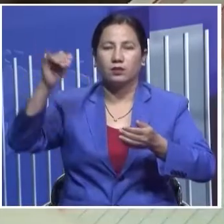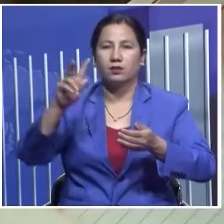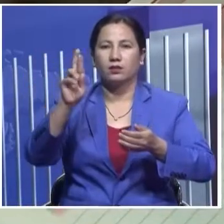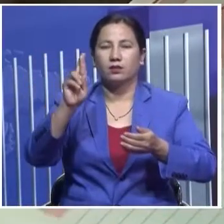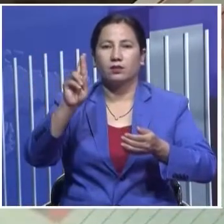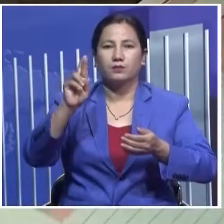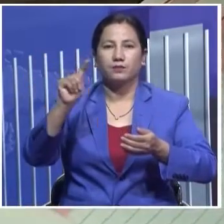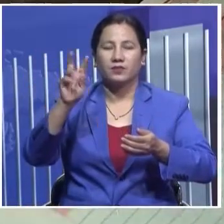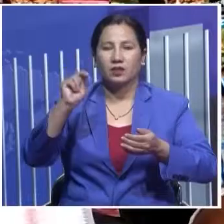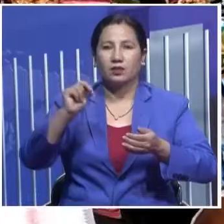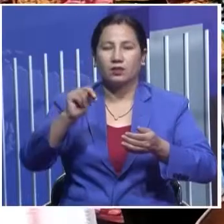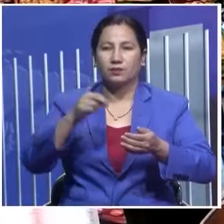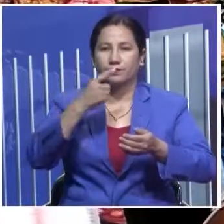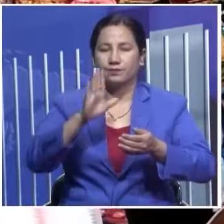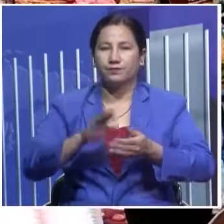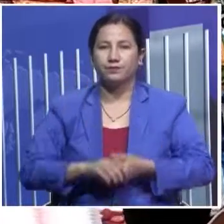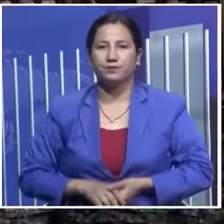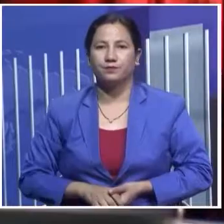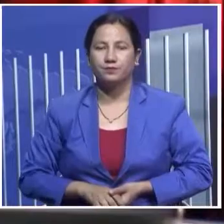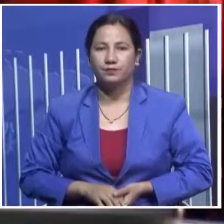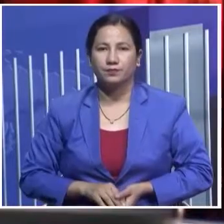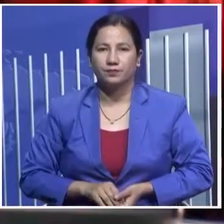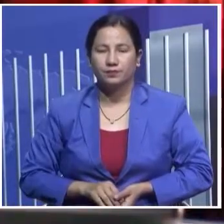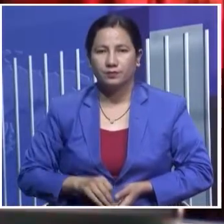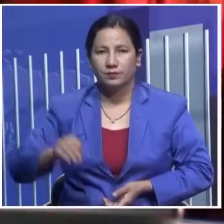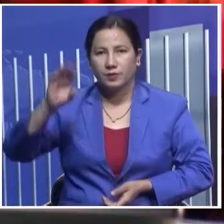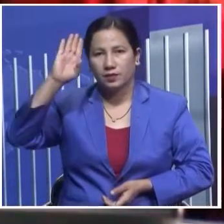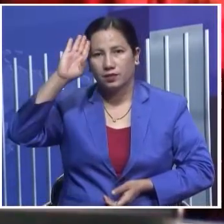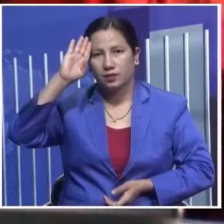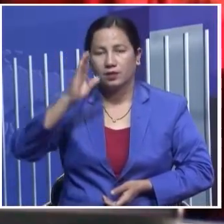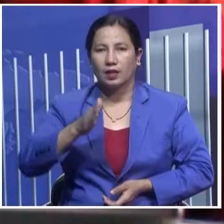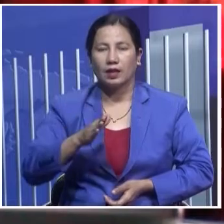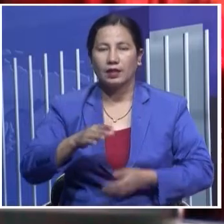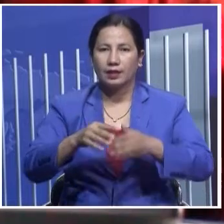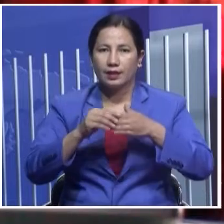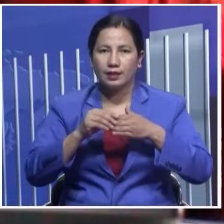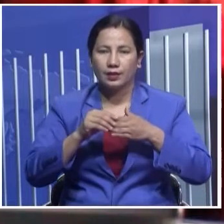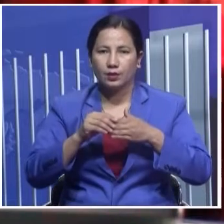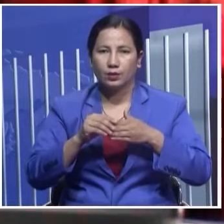अधिकृत विनोद सिंह महताले बताउनुभयो। सरकारले लिएको